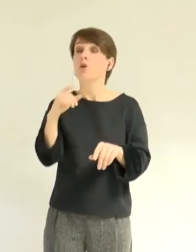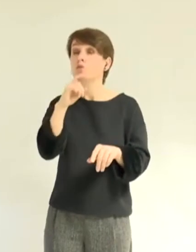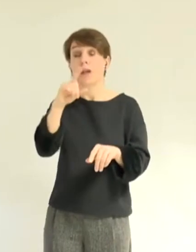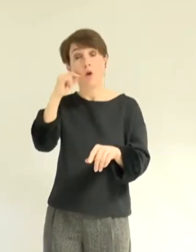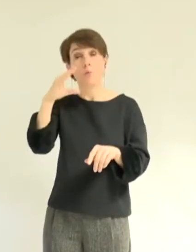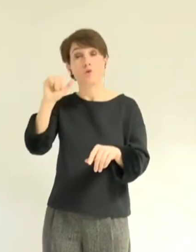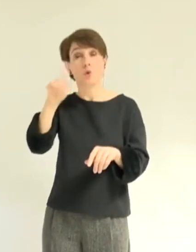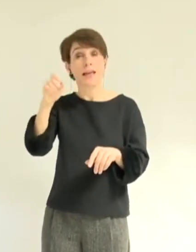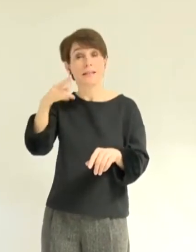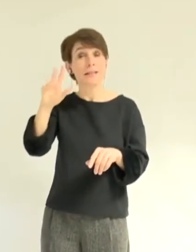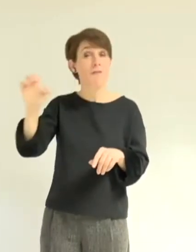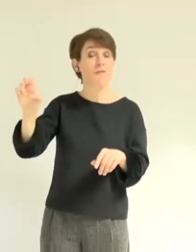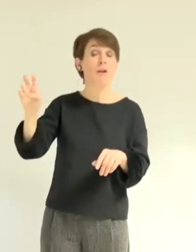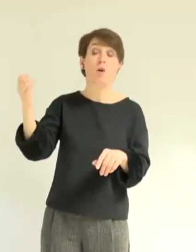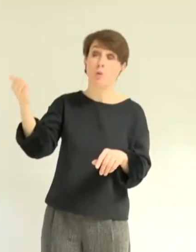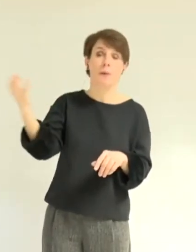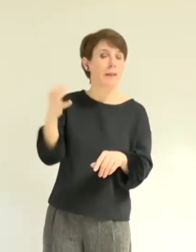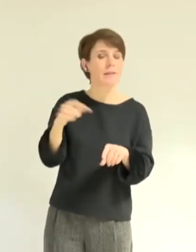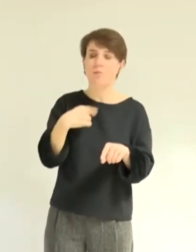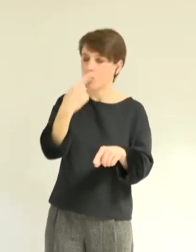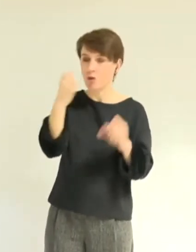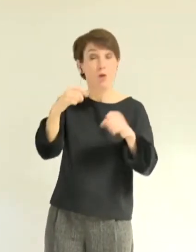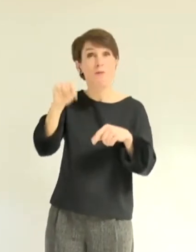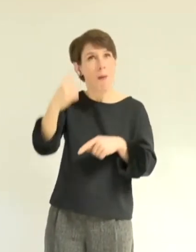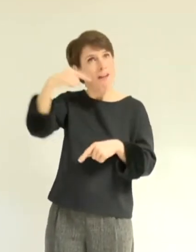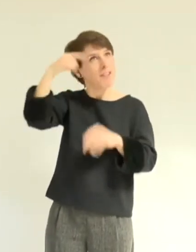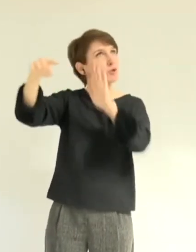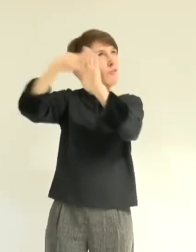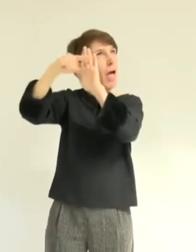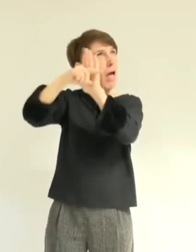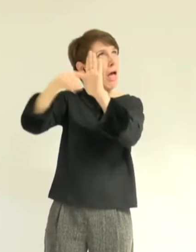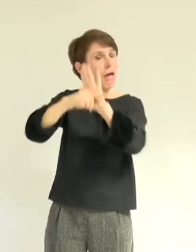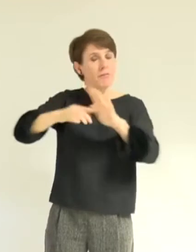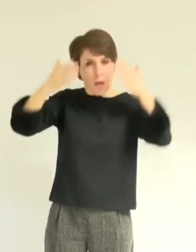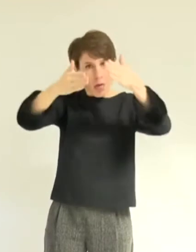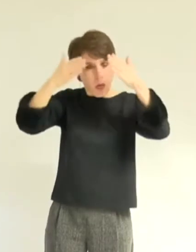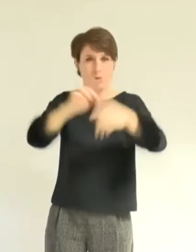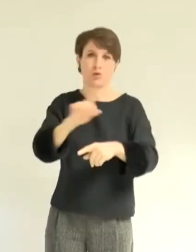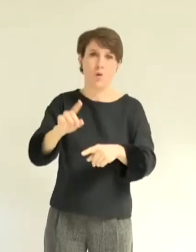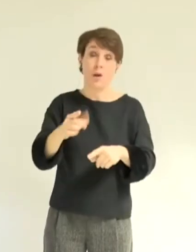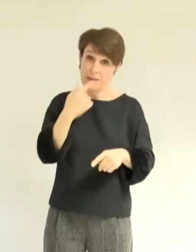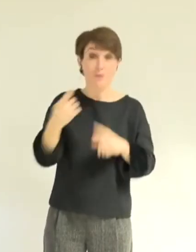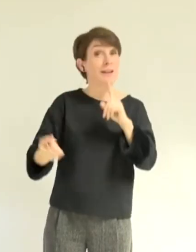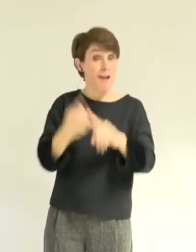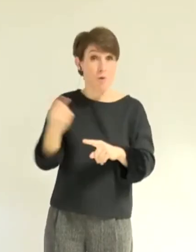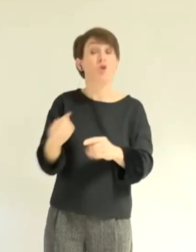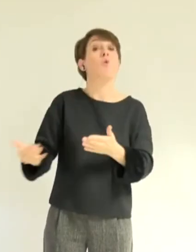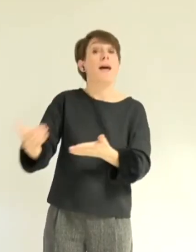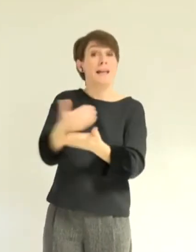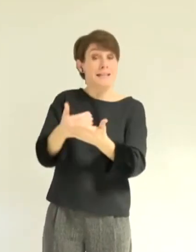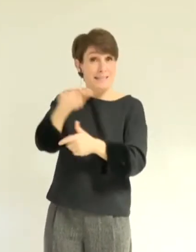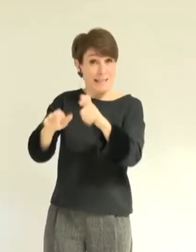je partage son avis, parce que la clinique mutualiste tient sur deux jambes, la jambe salariée et la